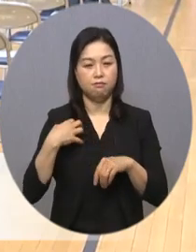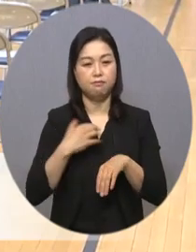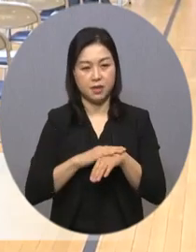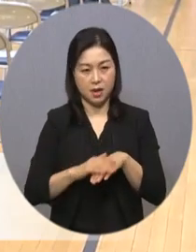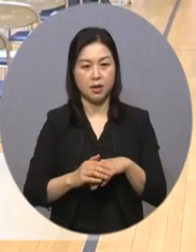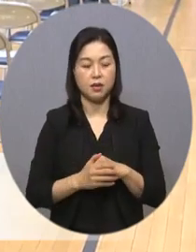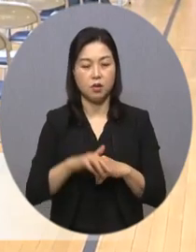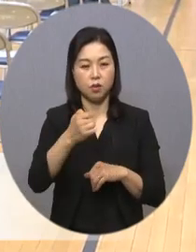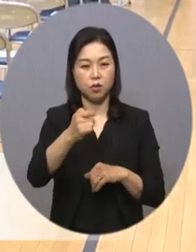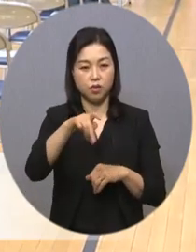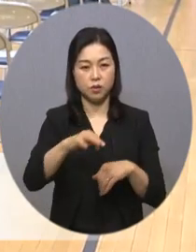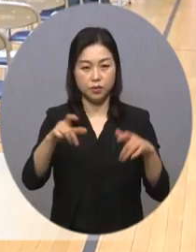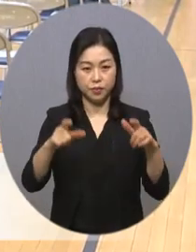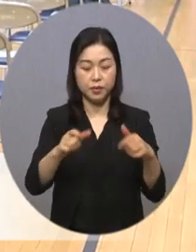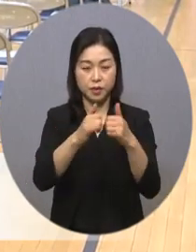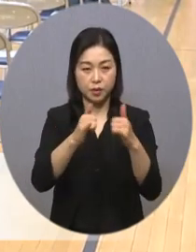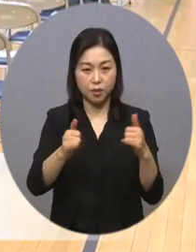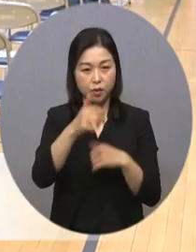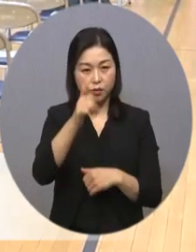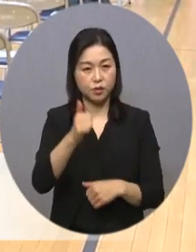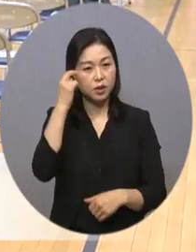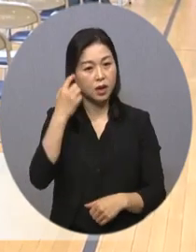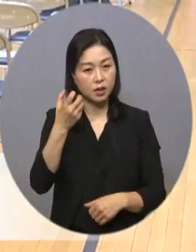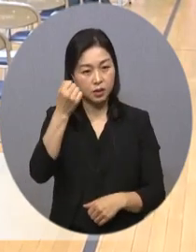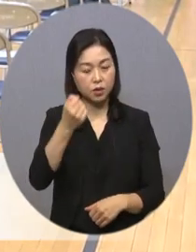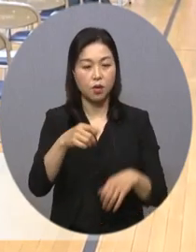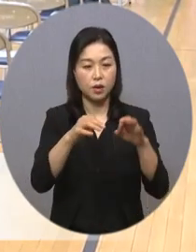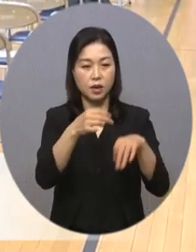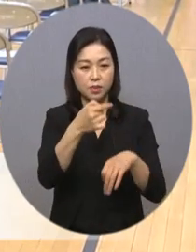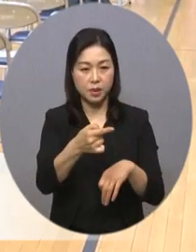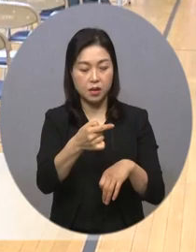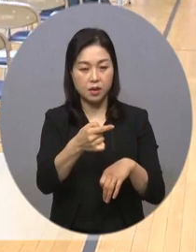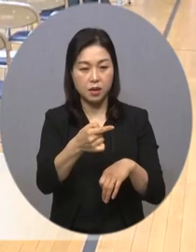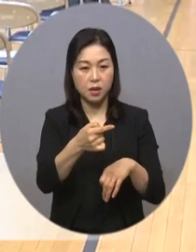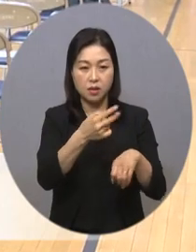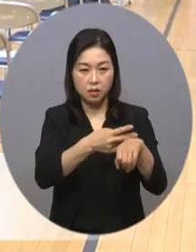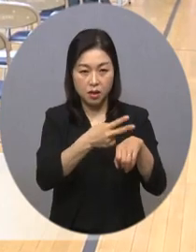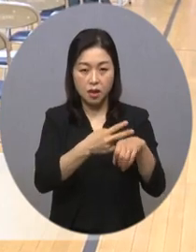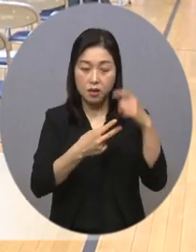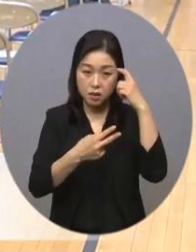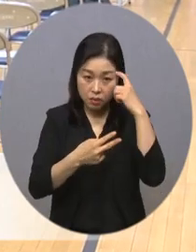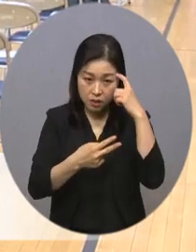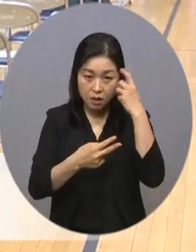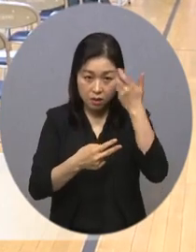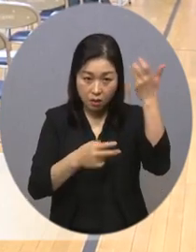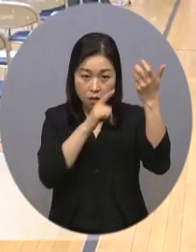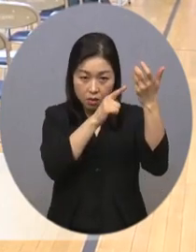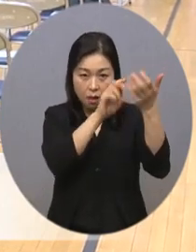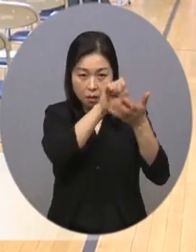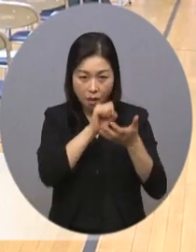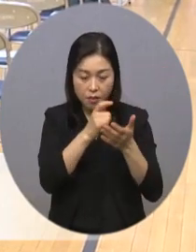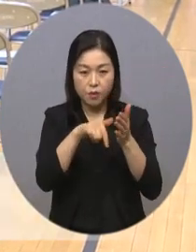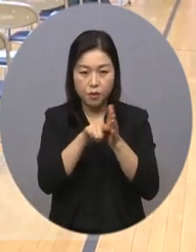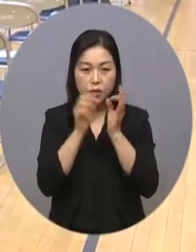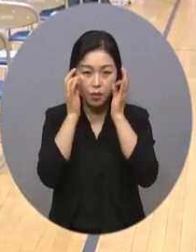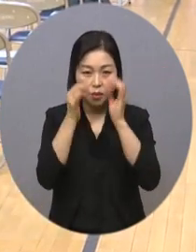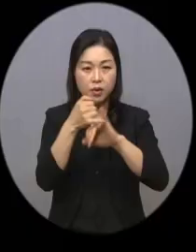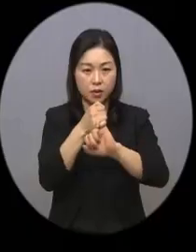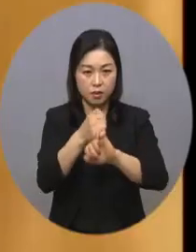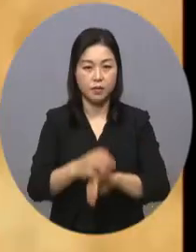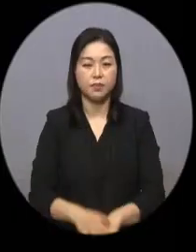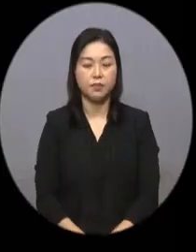또한 거기에 주인의식을 가지고 우리 김일 선생님의 정신과 어를 새기는데 한치의 소홀함이 없도록 최선을